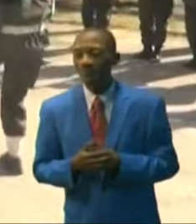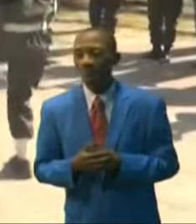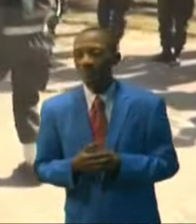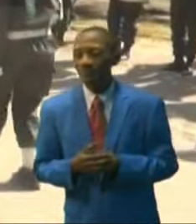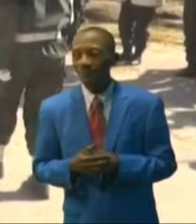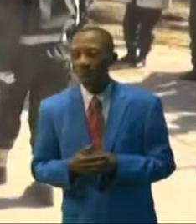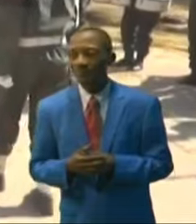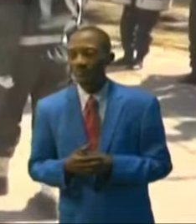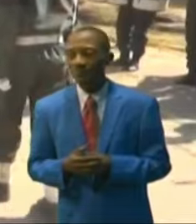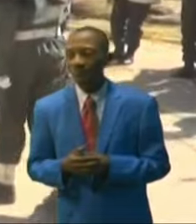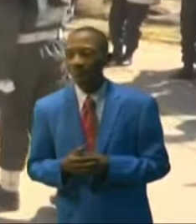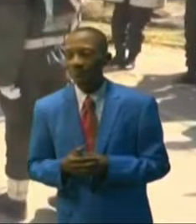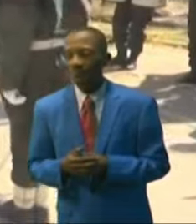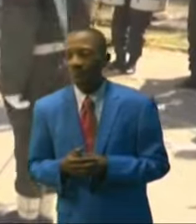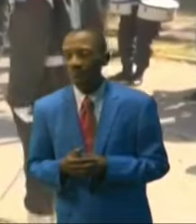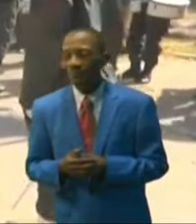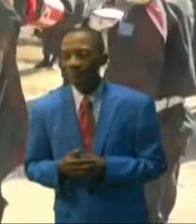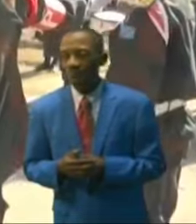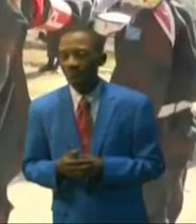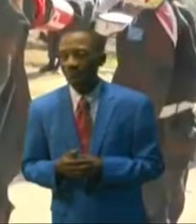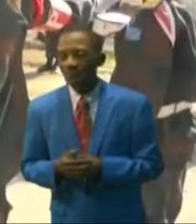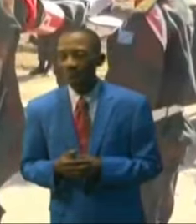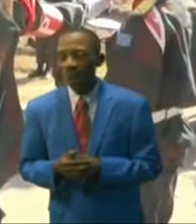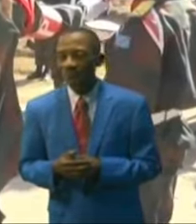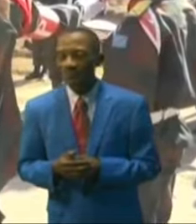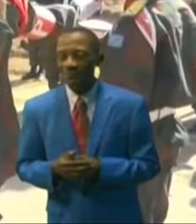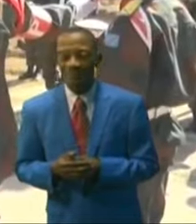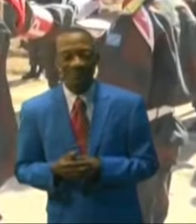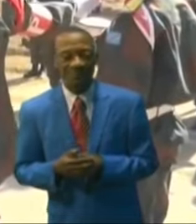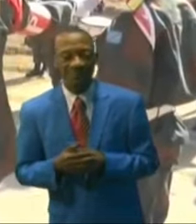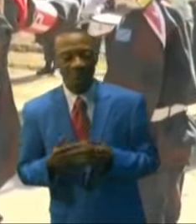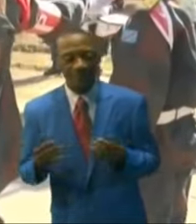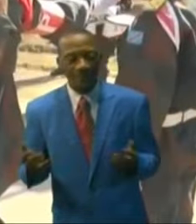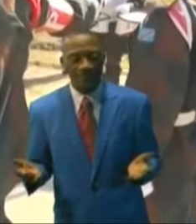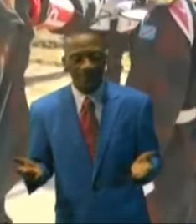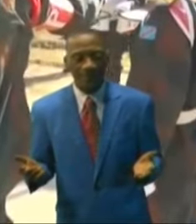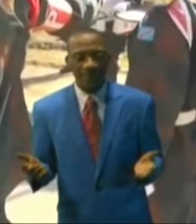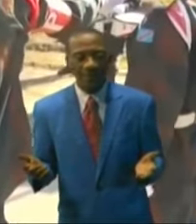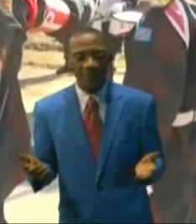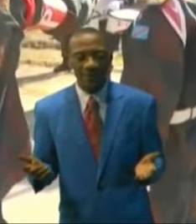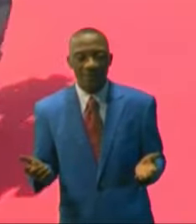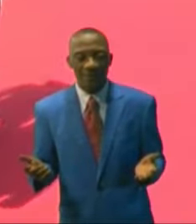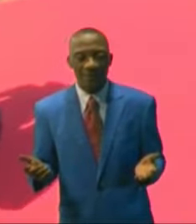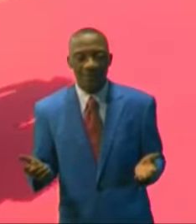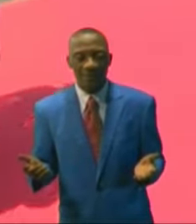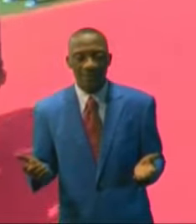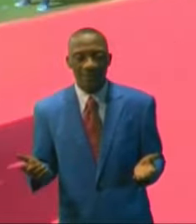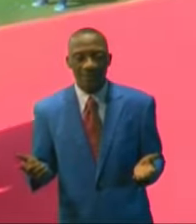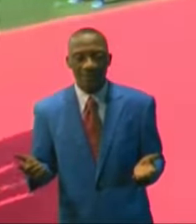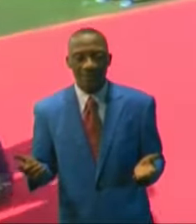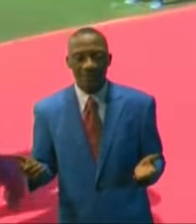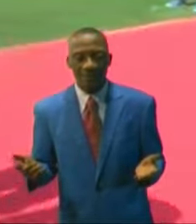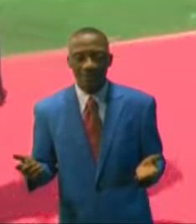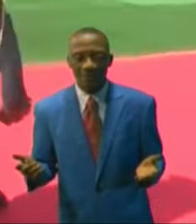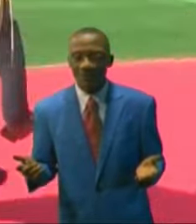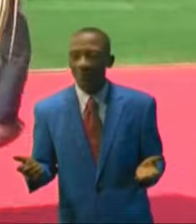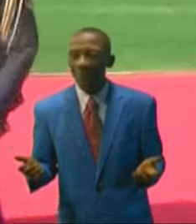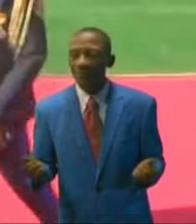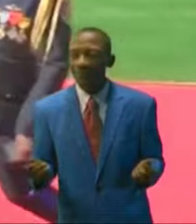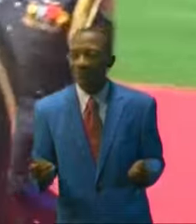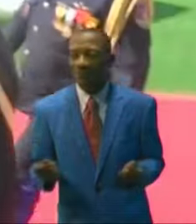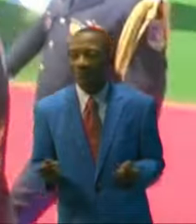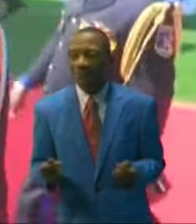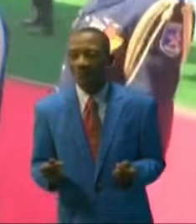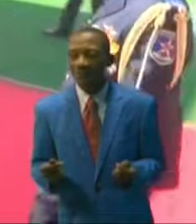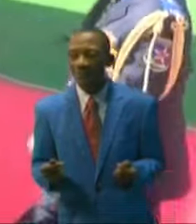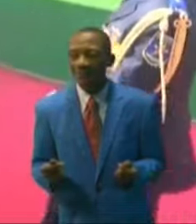Place du 30 juin, nous sommes à Lubumbashi, à l'esplanade de l'ancienne assemblée provinciale du Haut Katanga. Plus de 400 personnes étaient venues recevoir